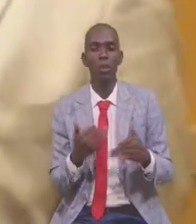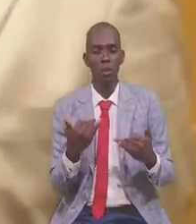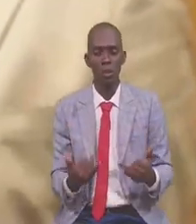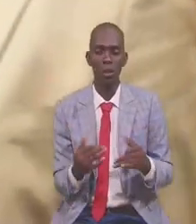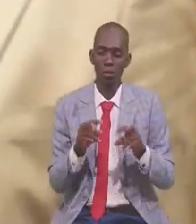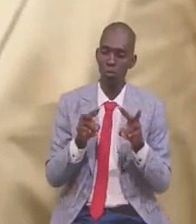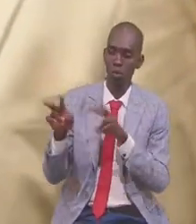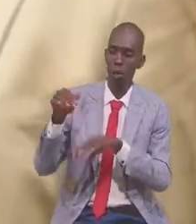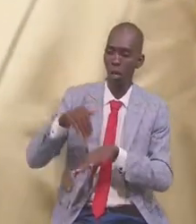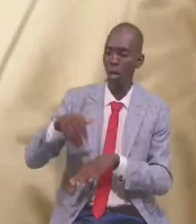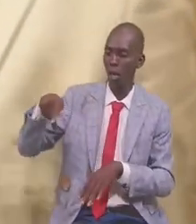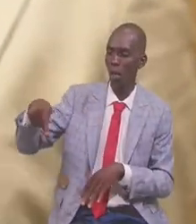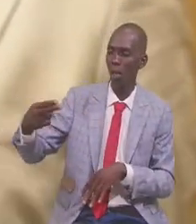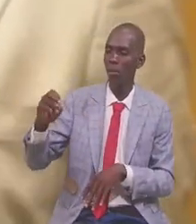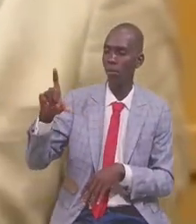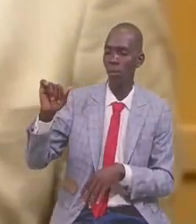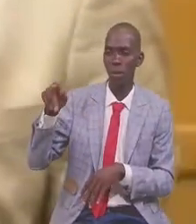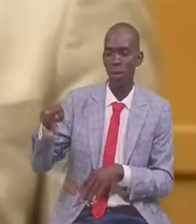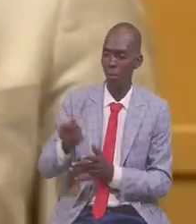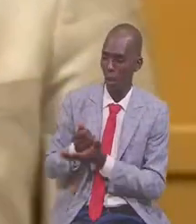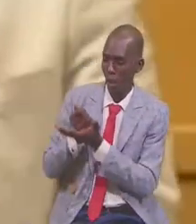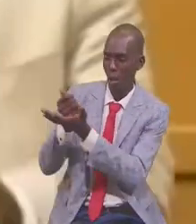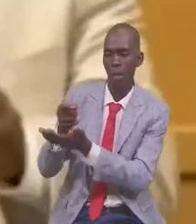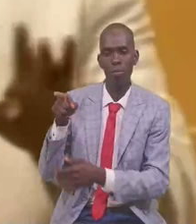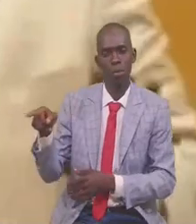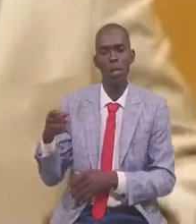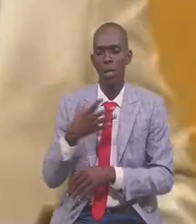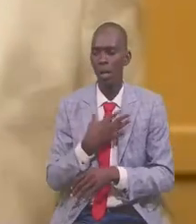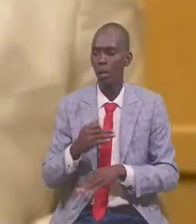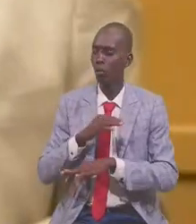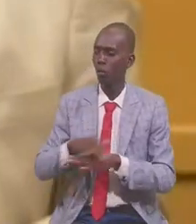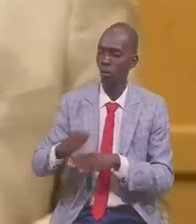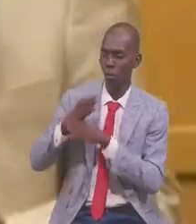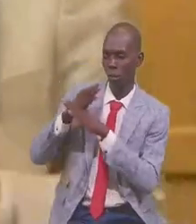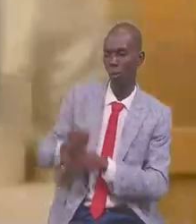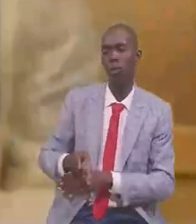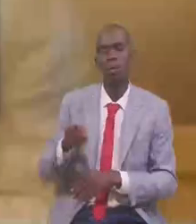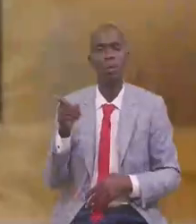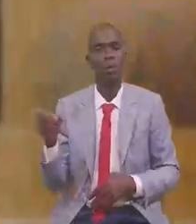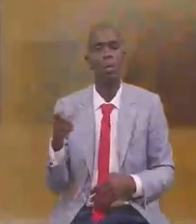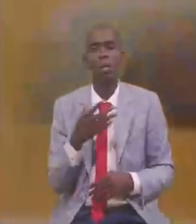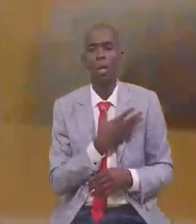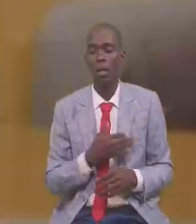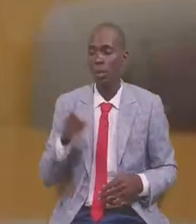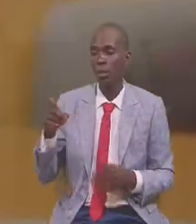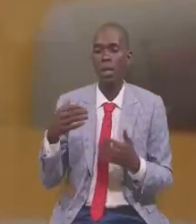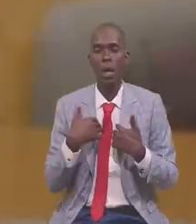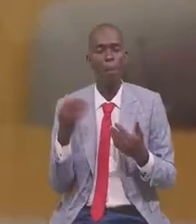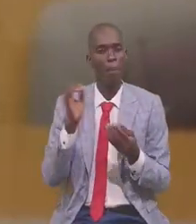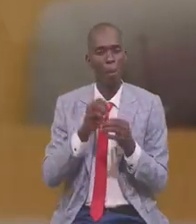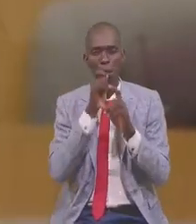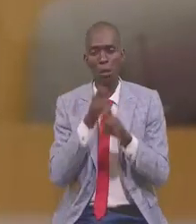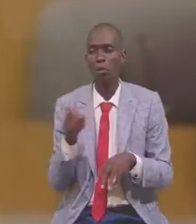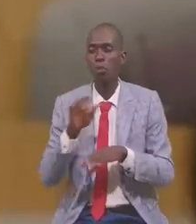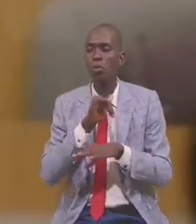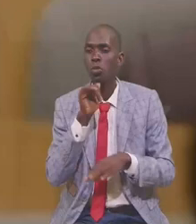aidez-le. Ne le mettez pas là où ses engagements sont limités. Et il a plus de dons. Il ne va même pas, il